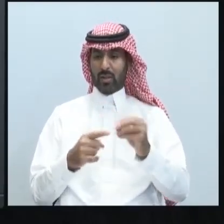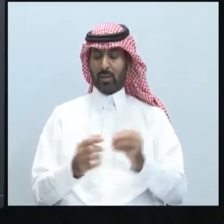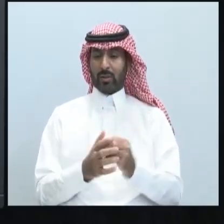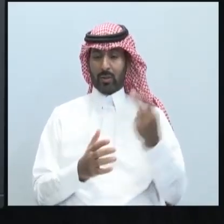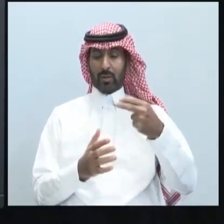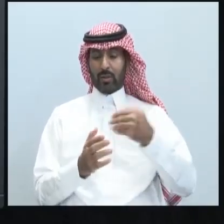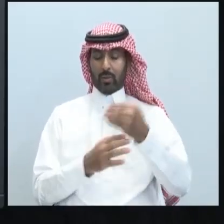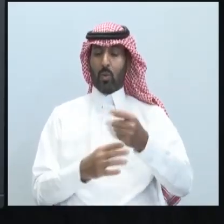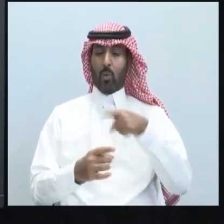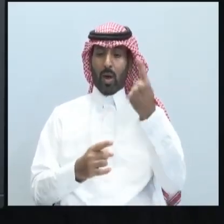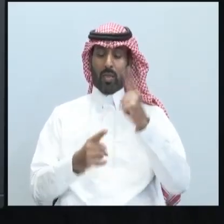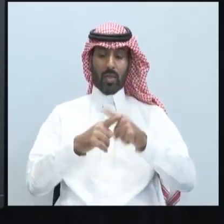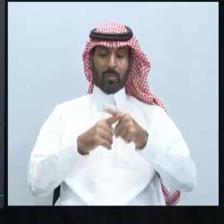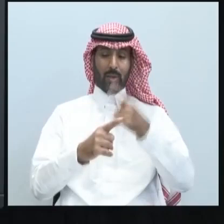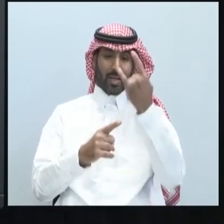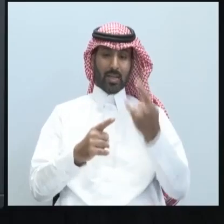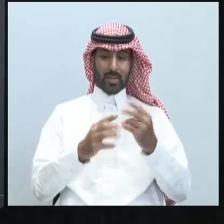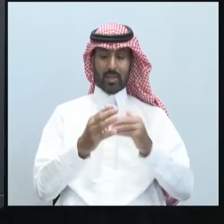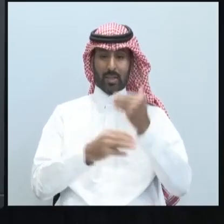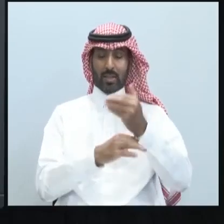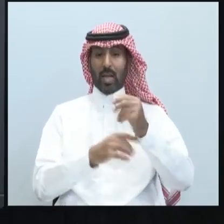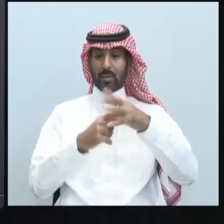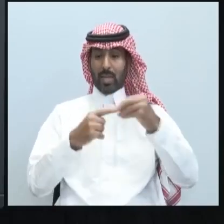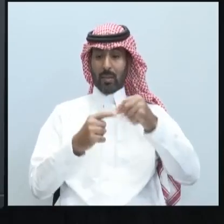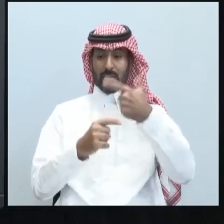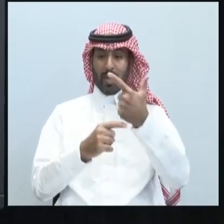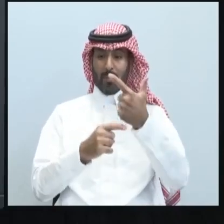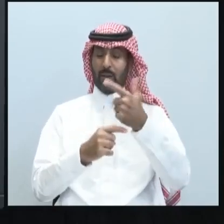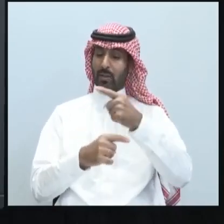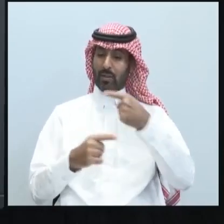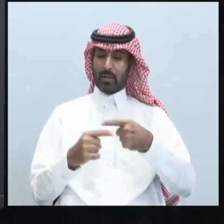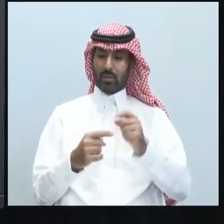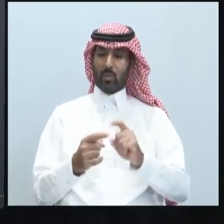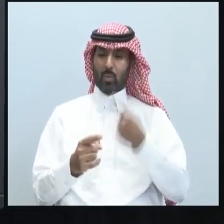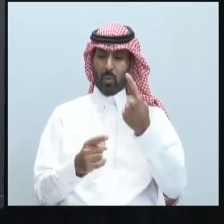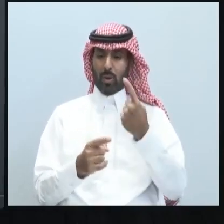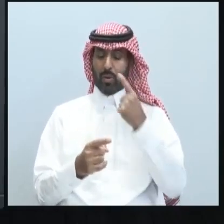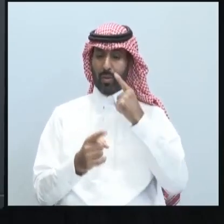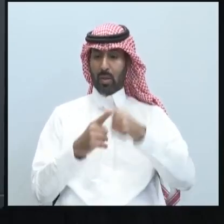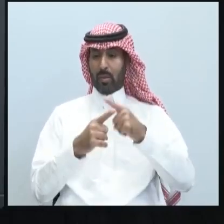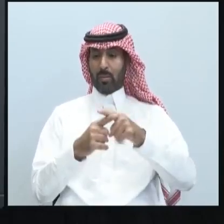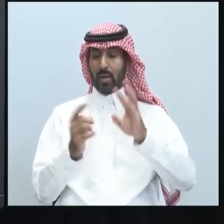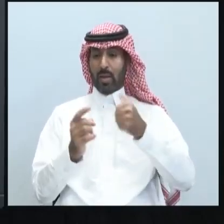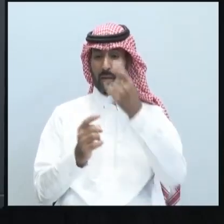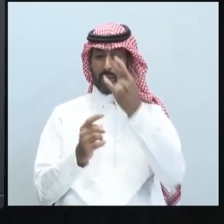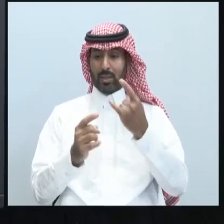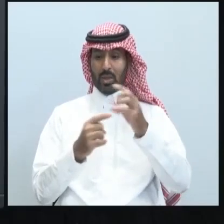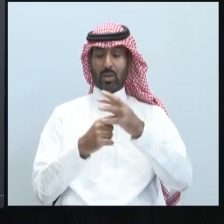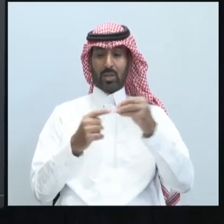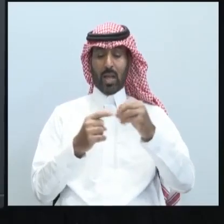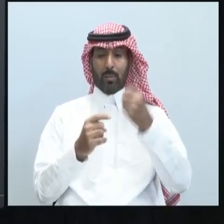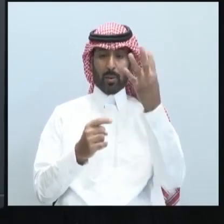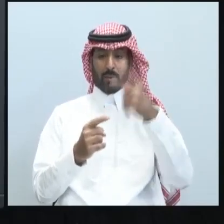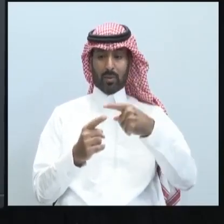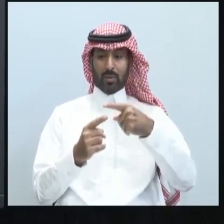الهيدروكسيد واحد ضرب عشره سالب سبعه وواحد ضرب عشره سالب سبعه بتكون يساوي كم واحد ضرب عشره اس سالب و14 اللي هو